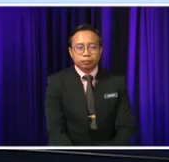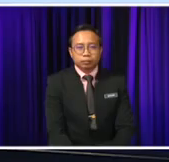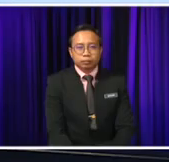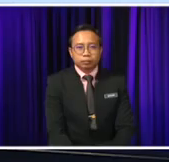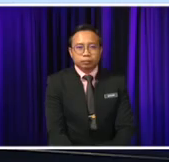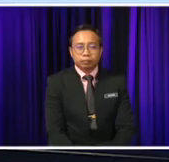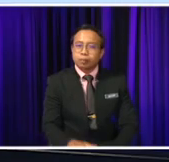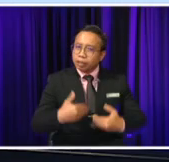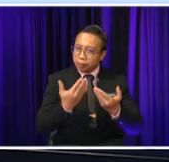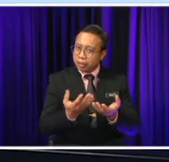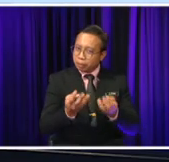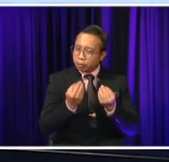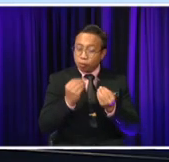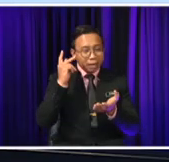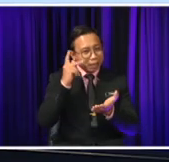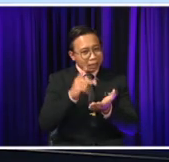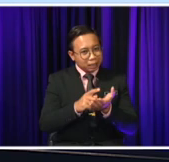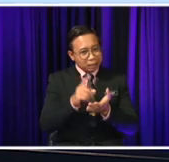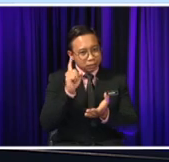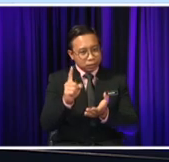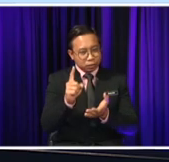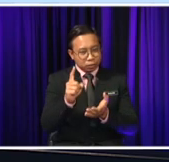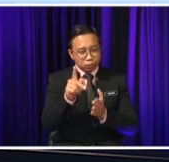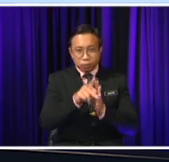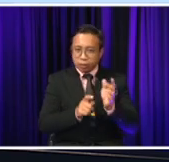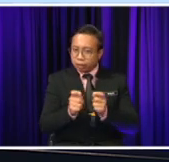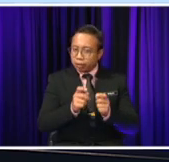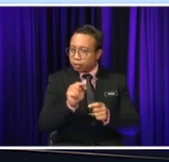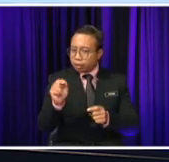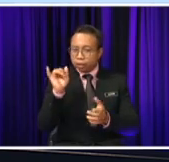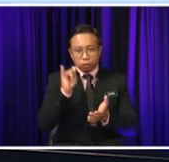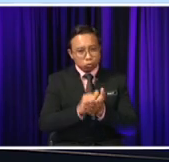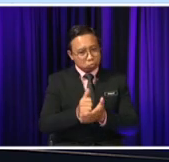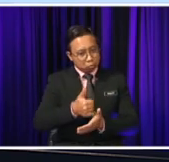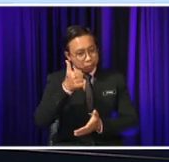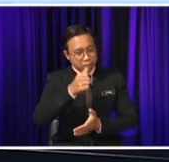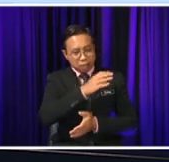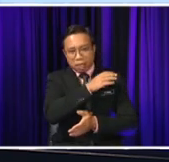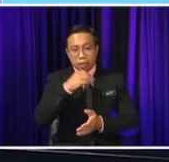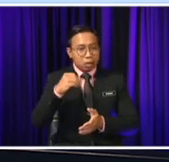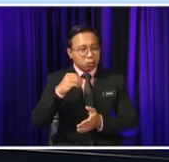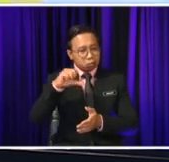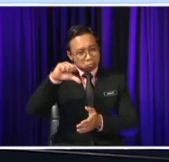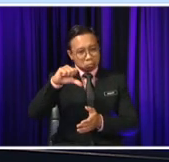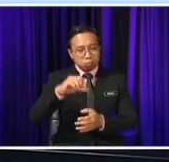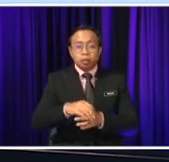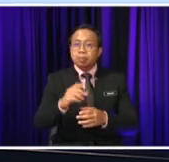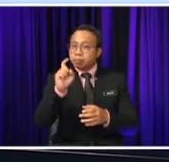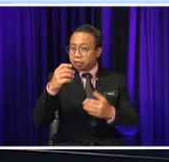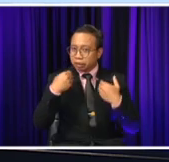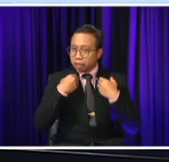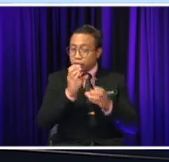macam mana kita ndak mengenali sesuatu petakbiran itu hebat atau tidak hebat sudah pastilah ada